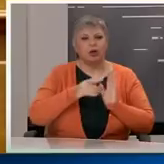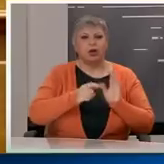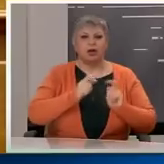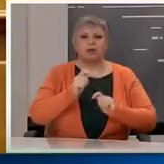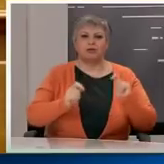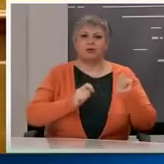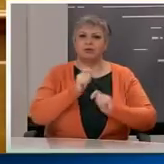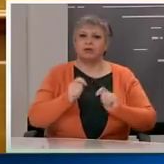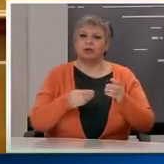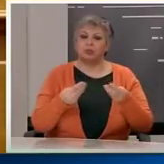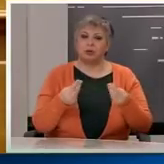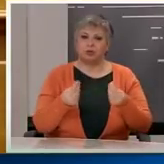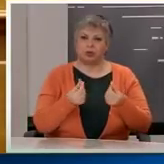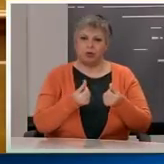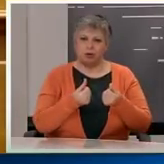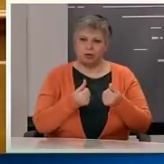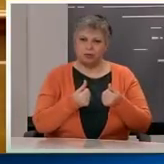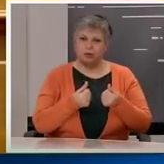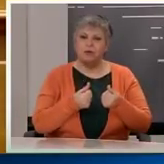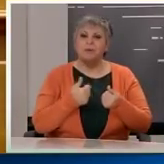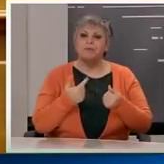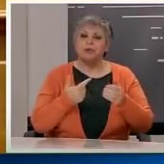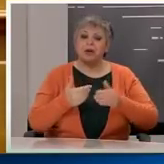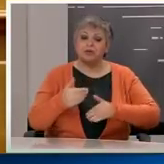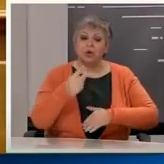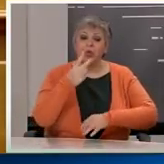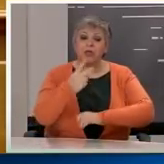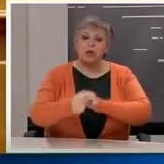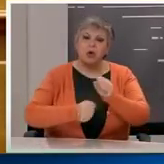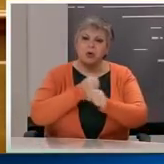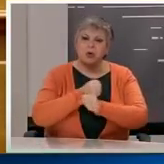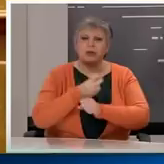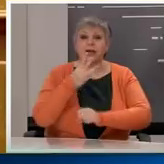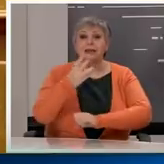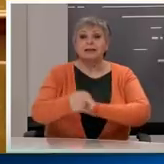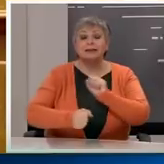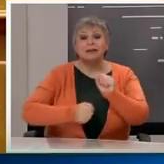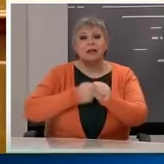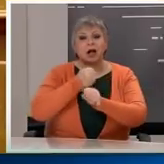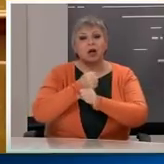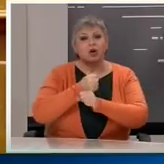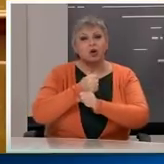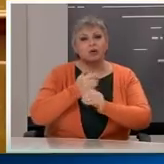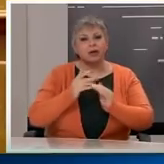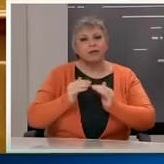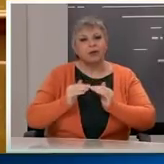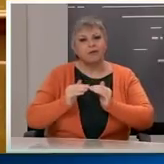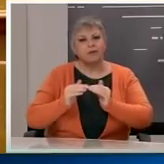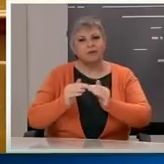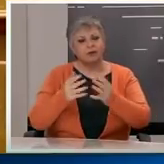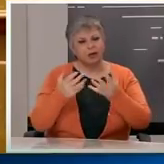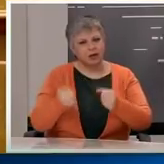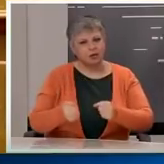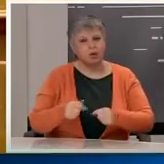με ένα σε βάθος διετίας-τριετίας, βάζοντας